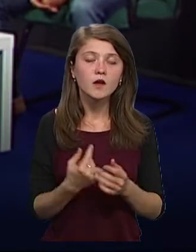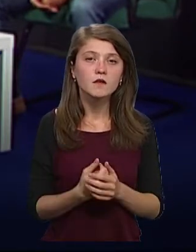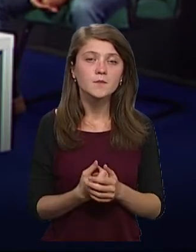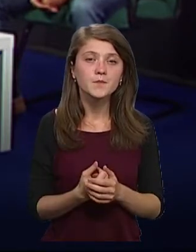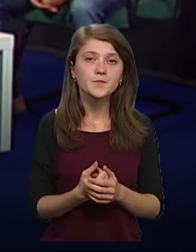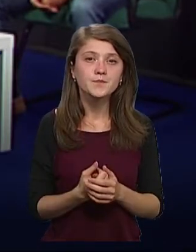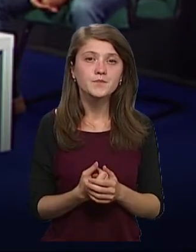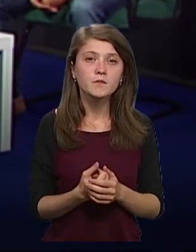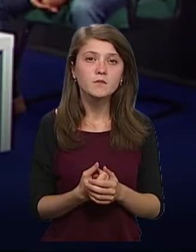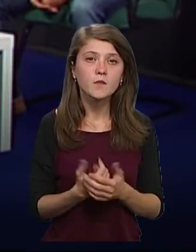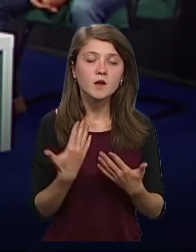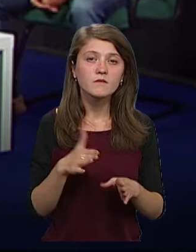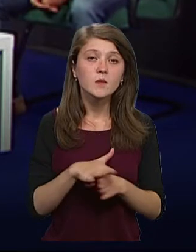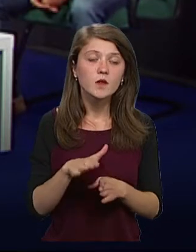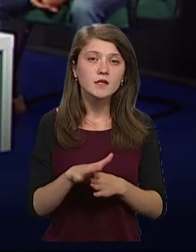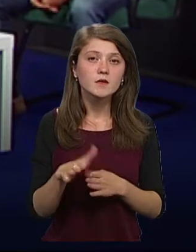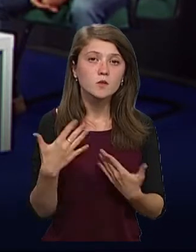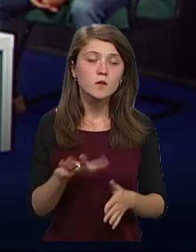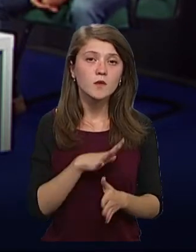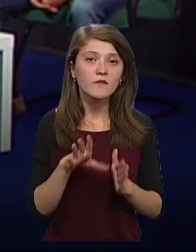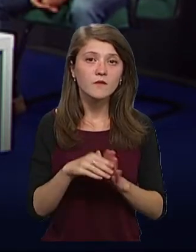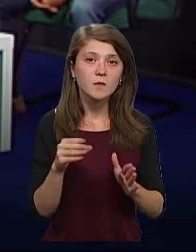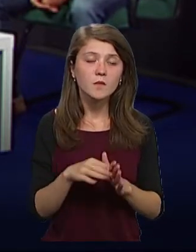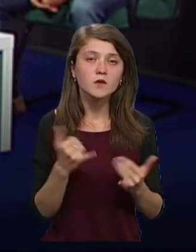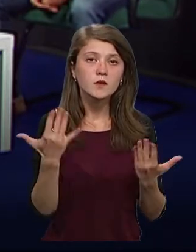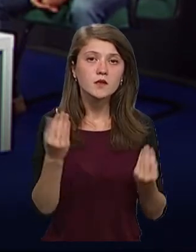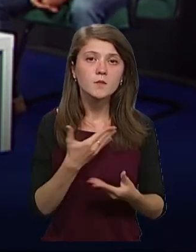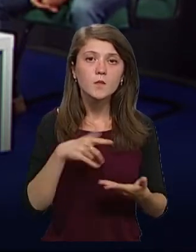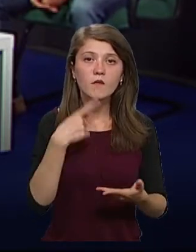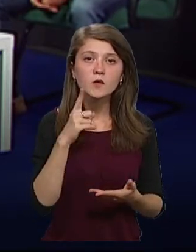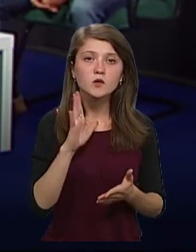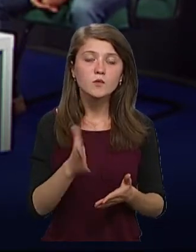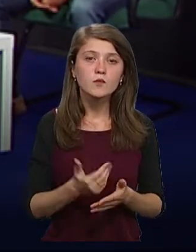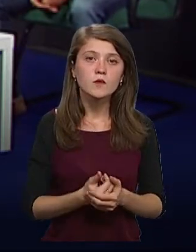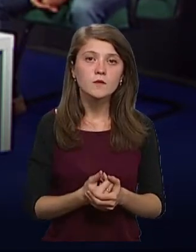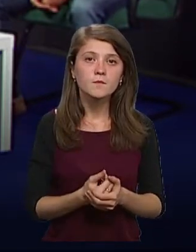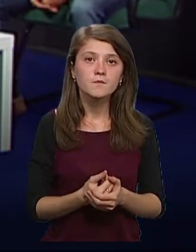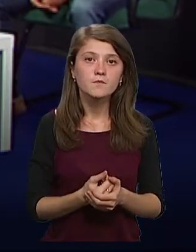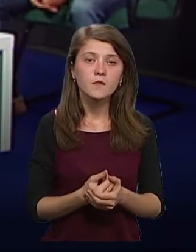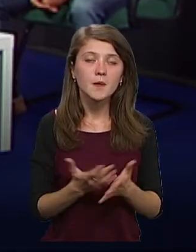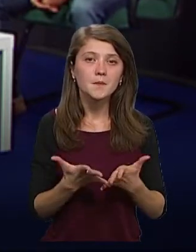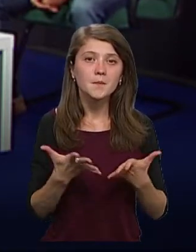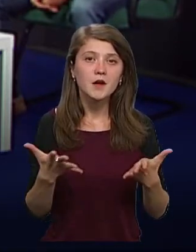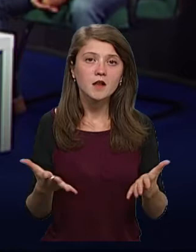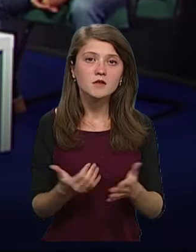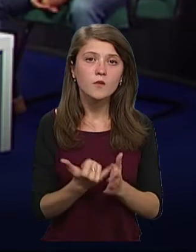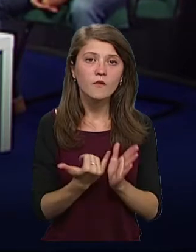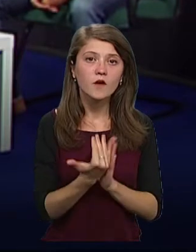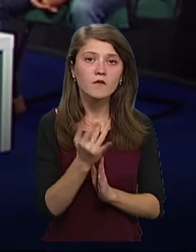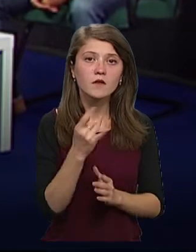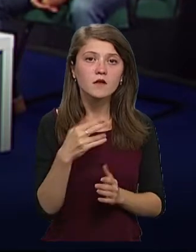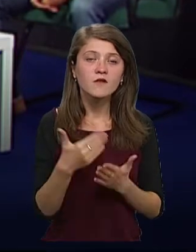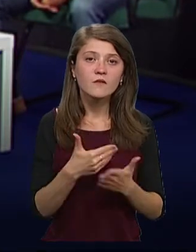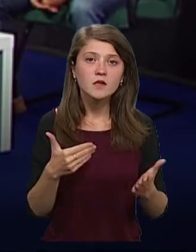нова створена, тобто вже відбулися вибори, і на сьогоднішній день ми говоримо, що вже буде монобільшість в Верховній Раді від